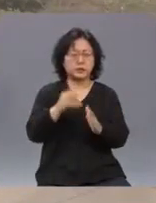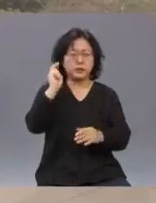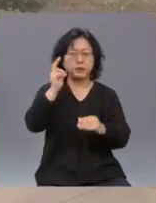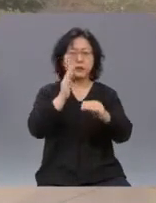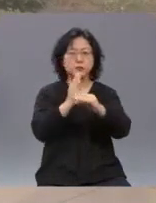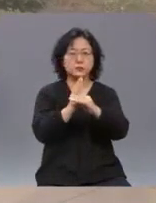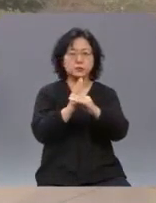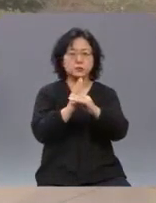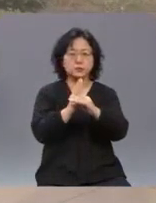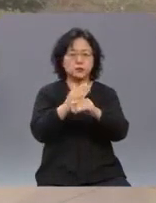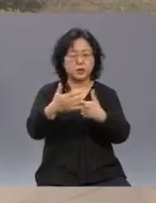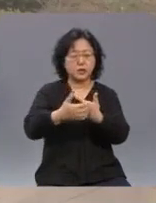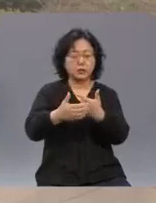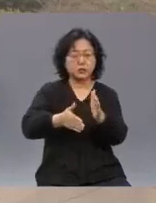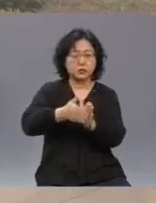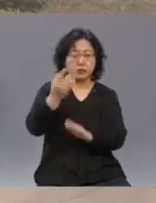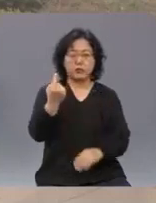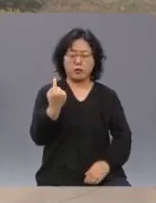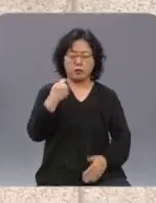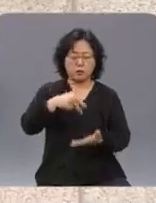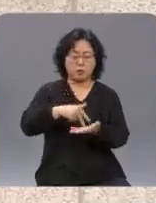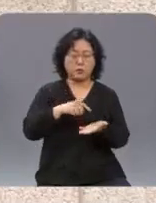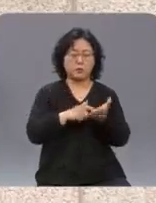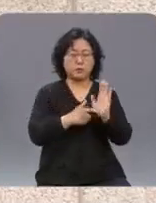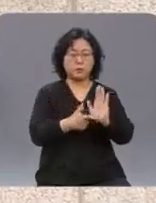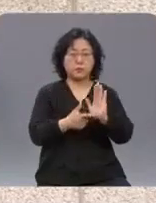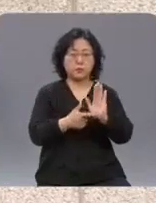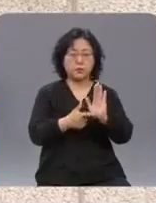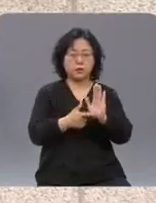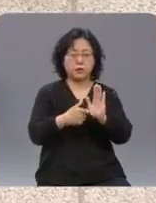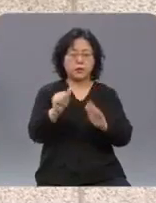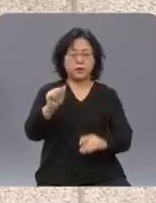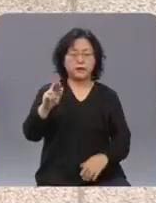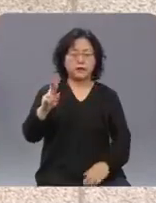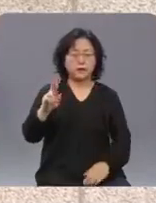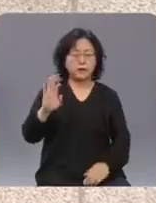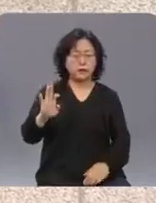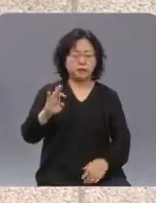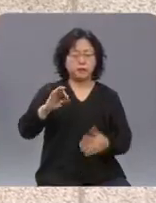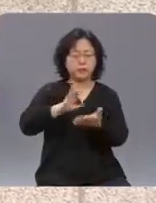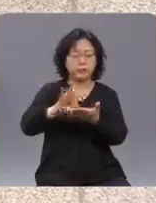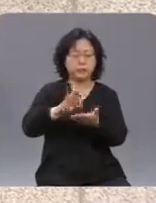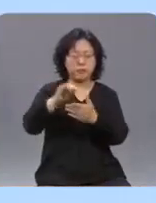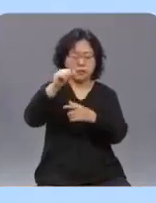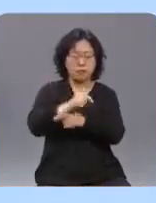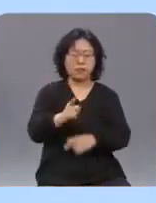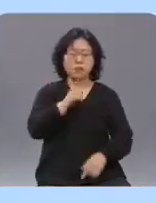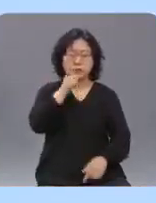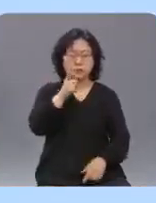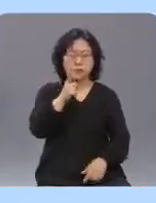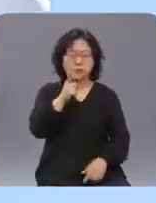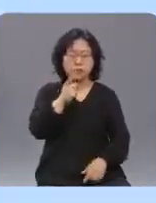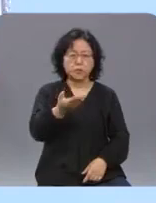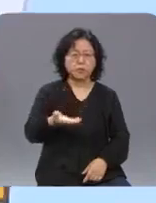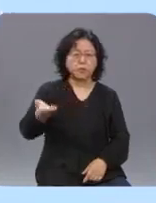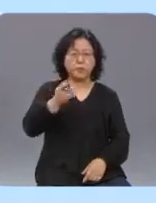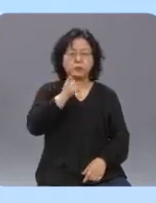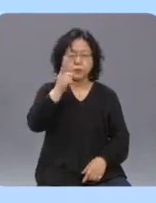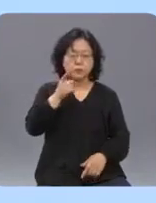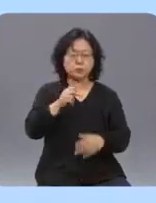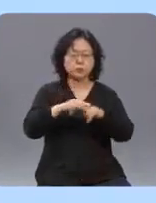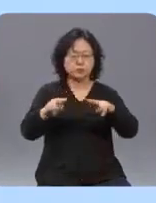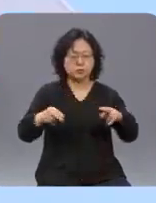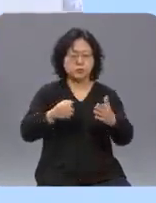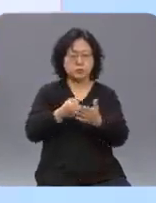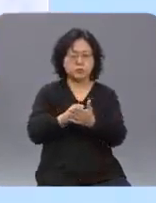전망입니다 나주시는 어제는 입장문에서 고영 연료제품 사용허가 소송에 항소를 취하하기로 결정했다며